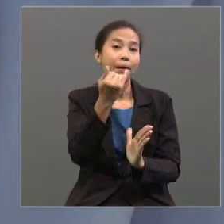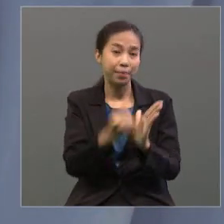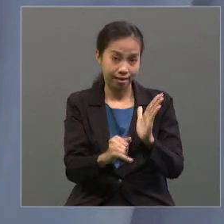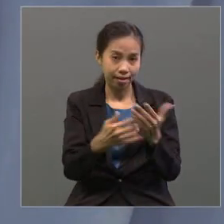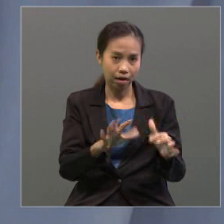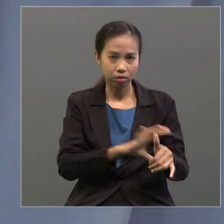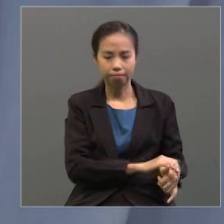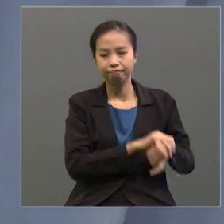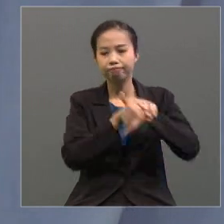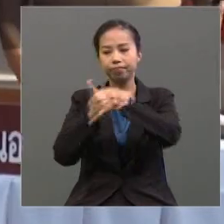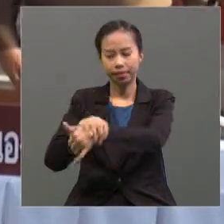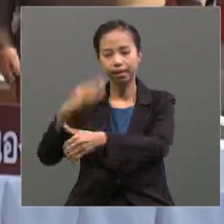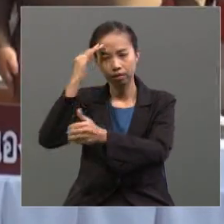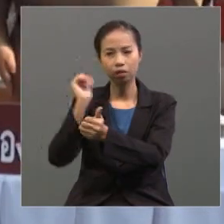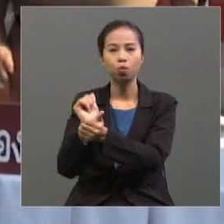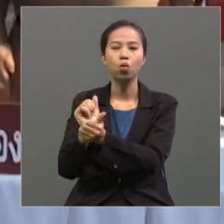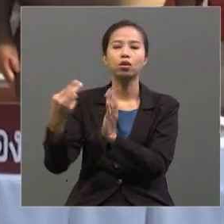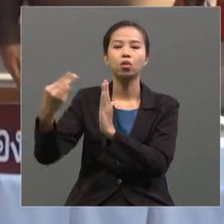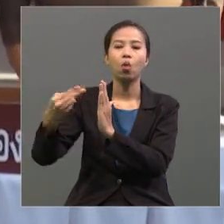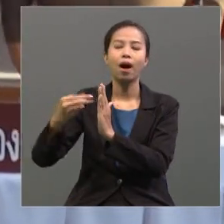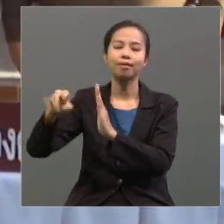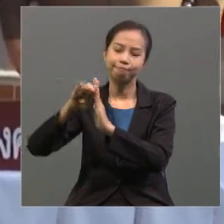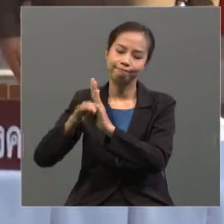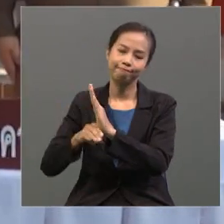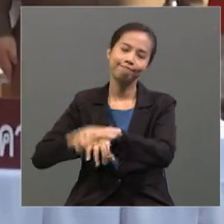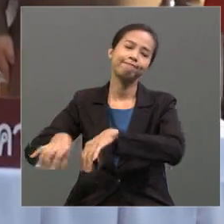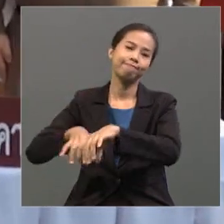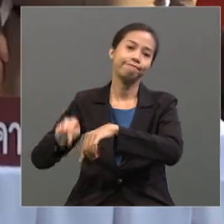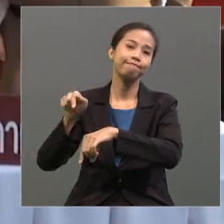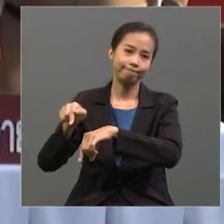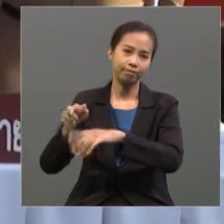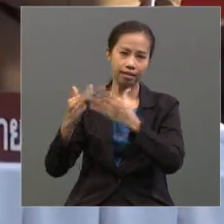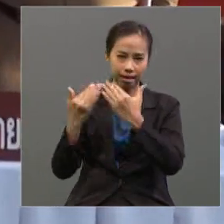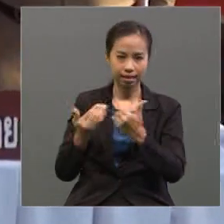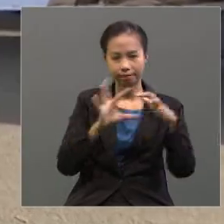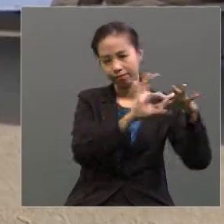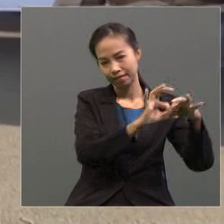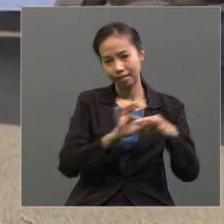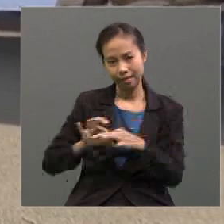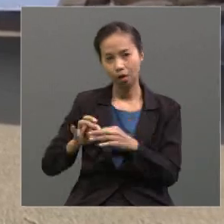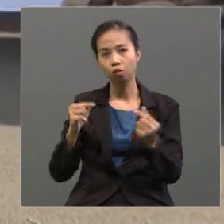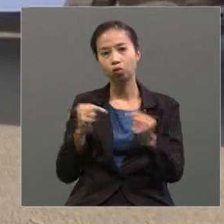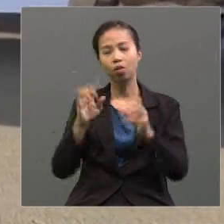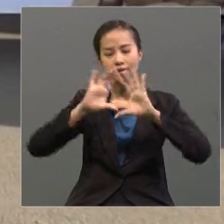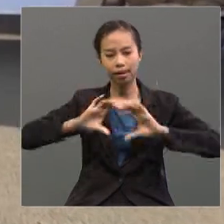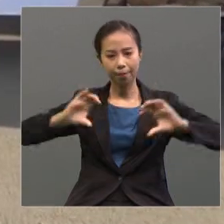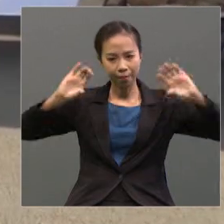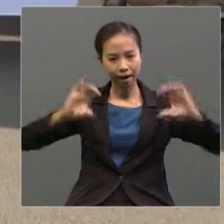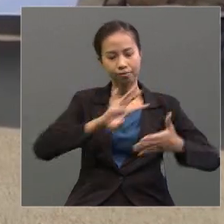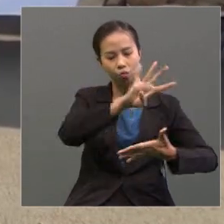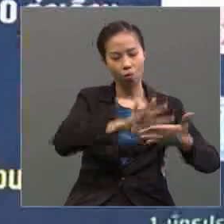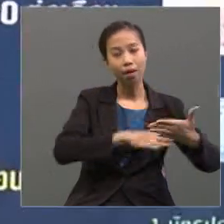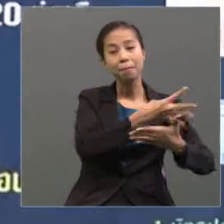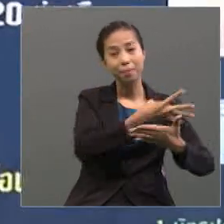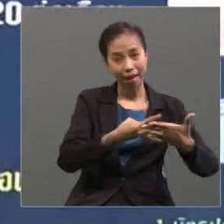สพเมืองหนองคายให้ดำเนินคดีต่อไปค่ะซึ่งเรื่องนี้ค่ะก็สอดคล้องกับนโยบายของทางรัฐบาลนะคะที่จะต้องทำ